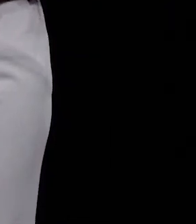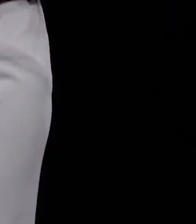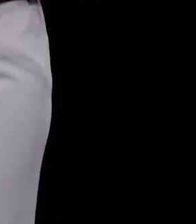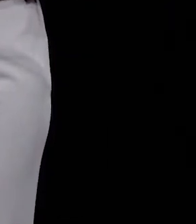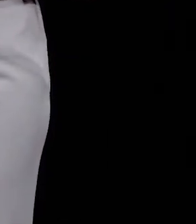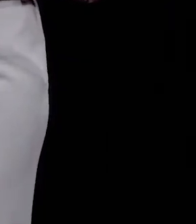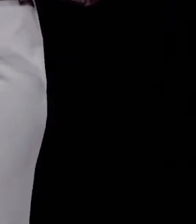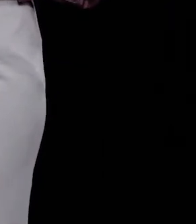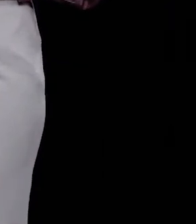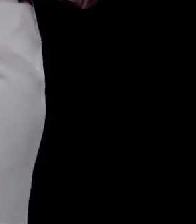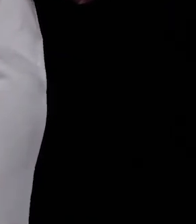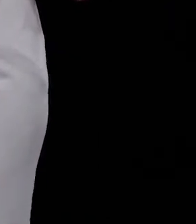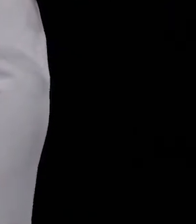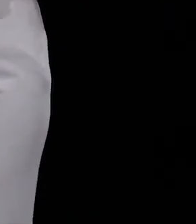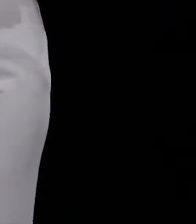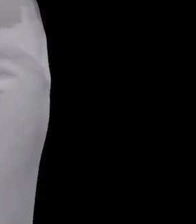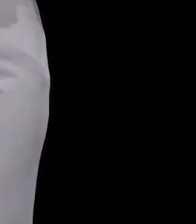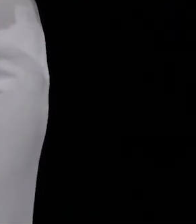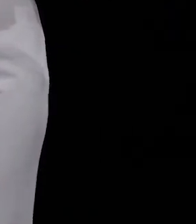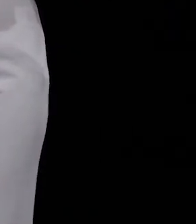뉴스 유튜브 구독으로 함께하세요